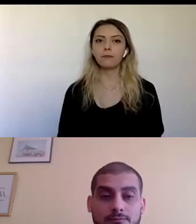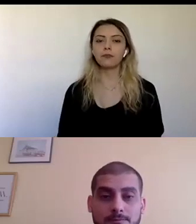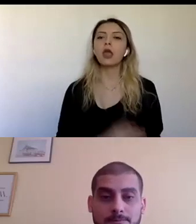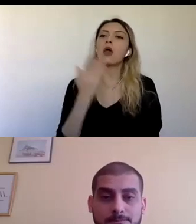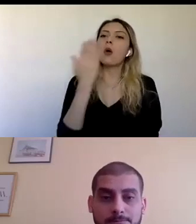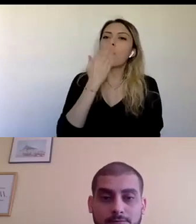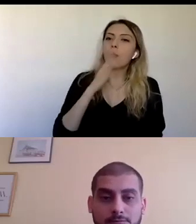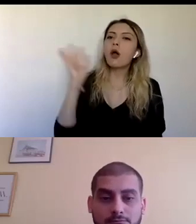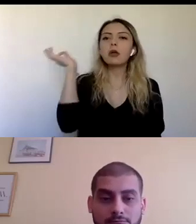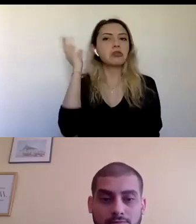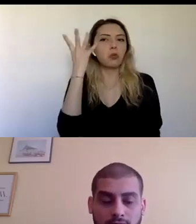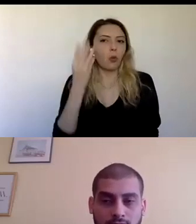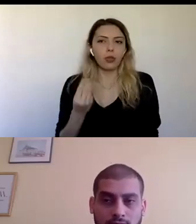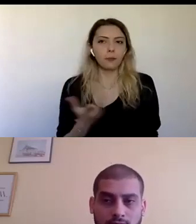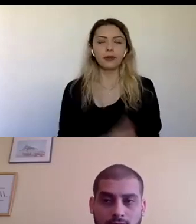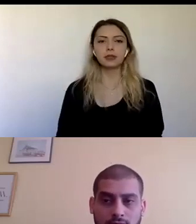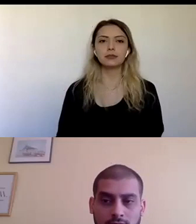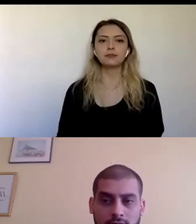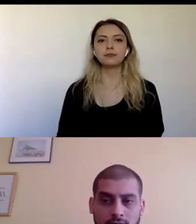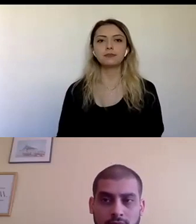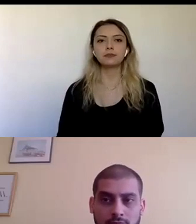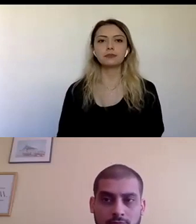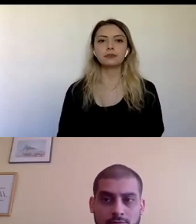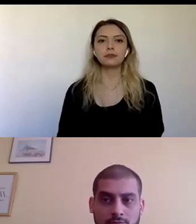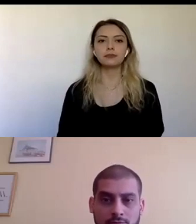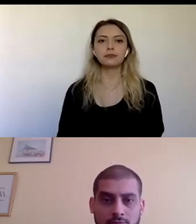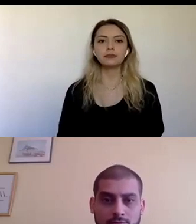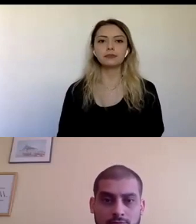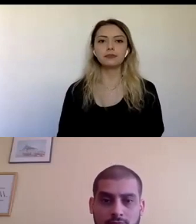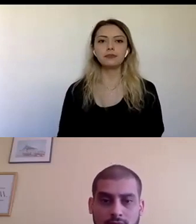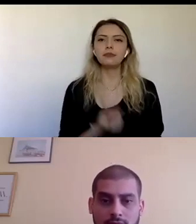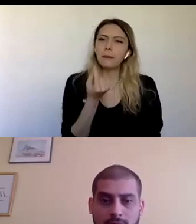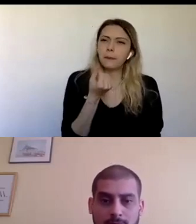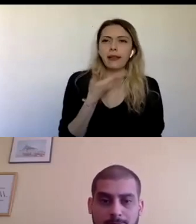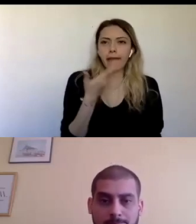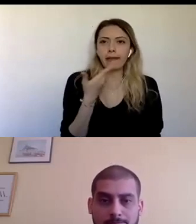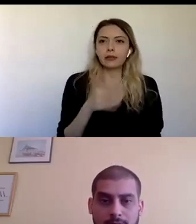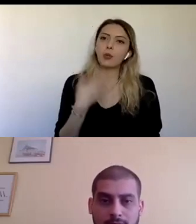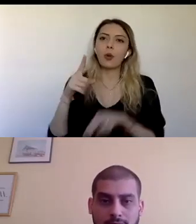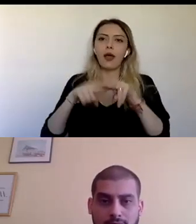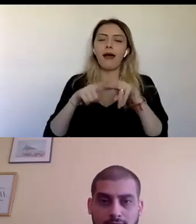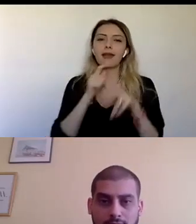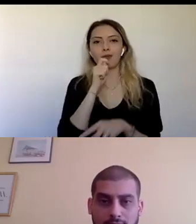Bir de birkaç bir şey daha söyleyip artık yavaştan Arda'ya vermek istiyorum sözü.